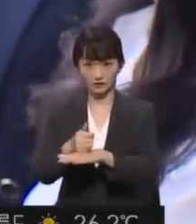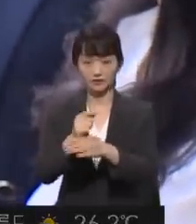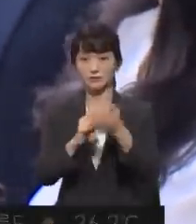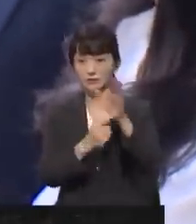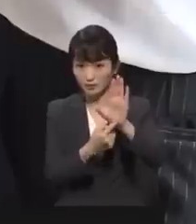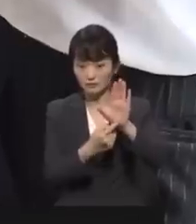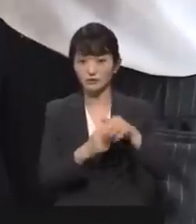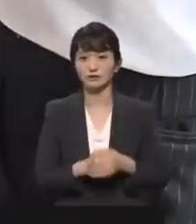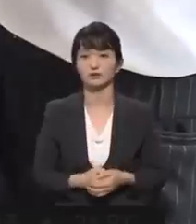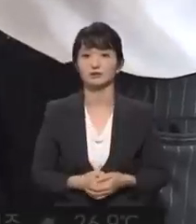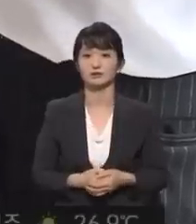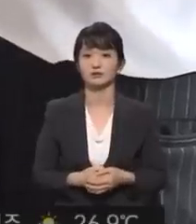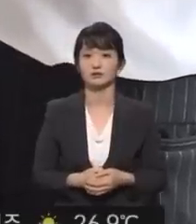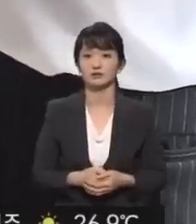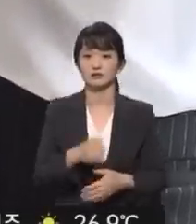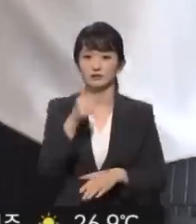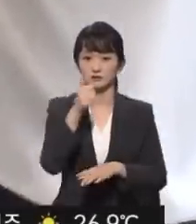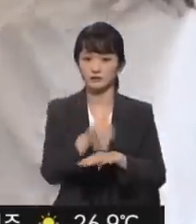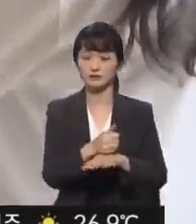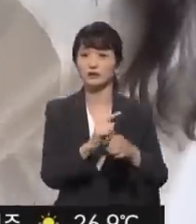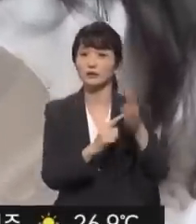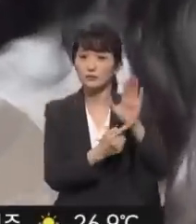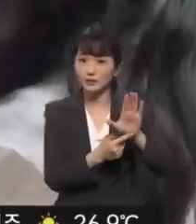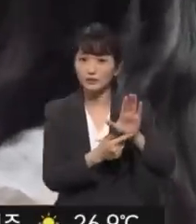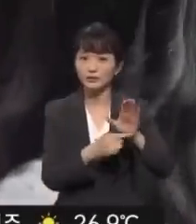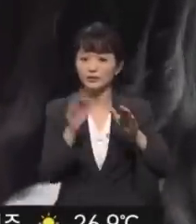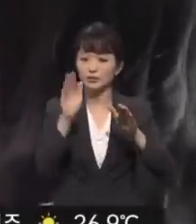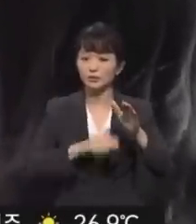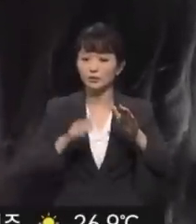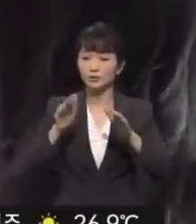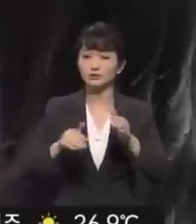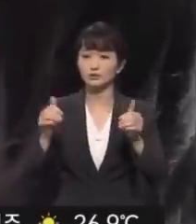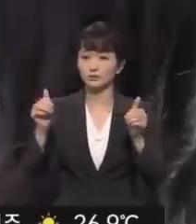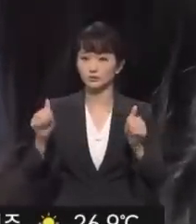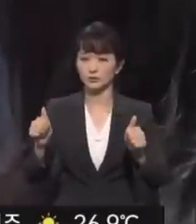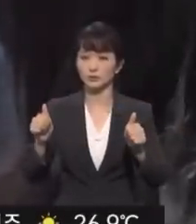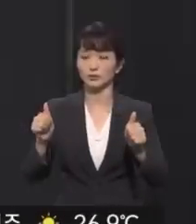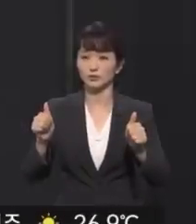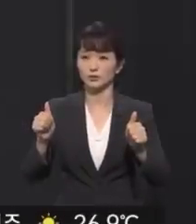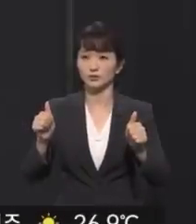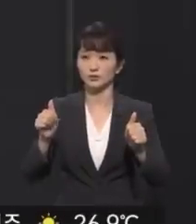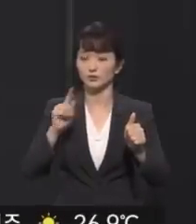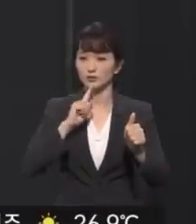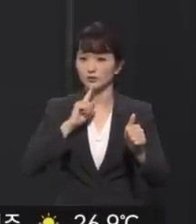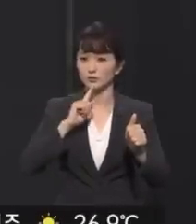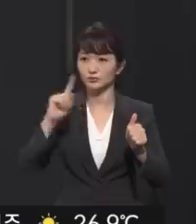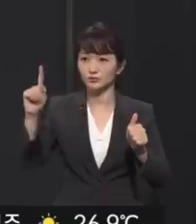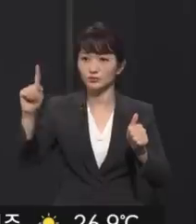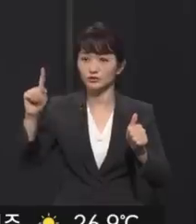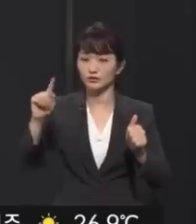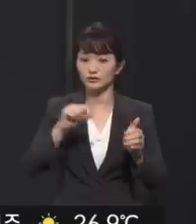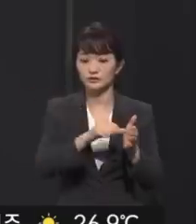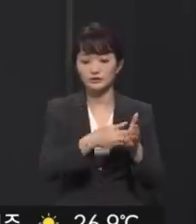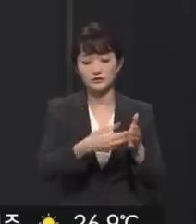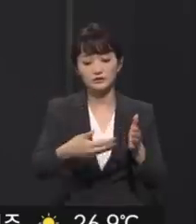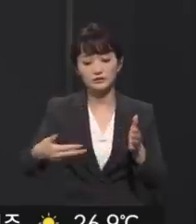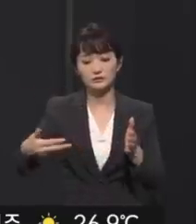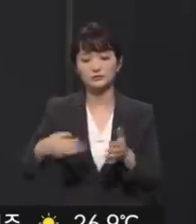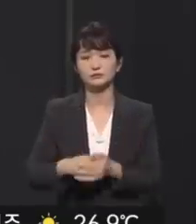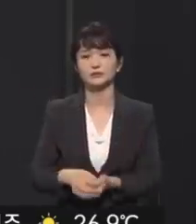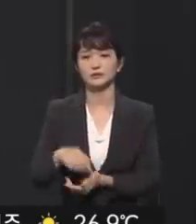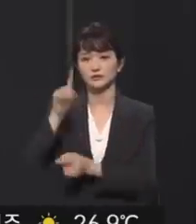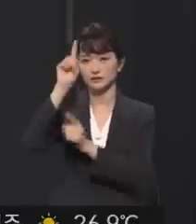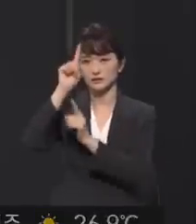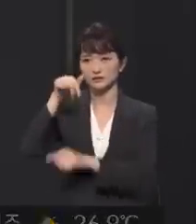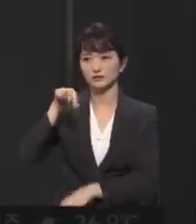절차가 진행이 돼서 웃음 결과 나오고 뭐 또 본안 도 나오고 이런 과정을 지나면 지날수록 이주석 대표와 당